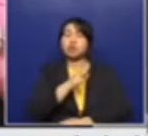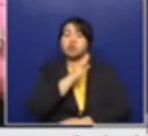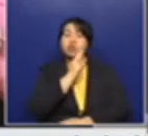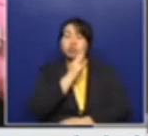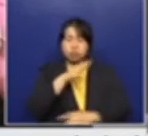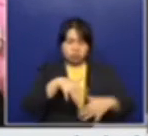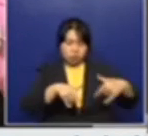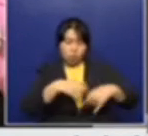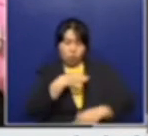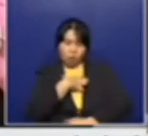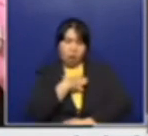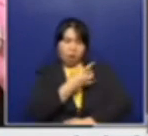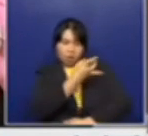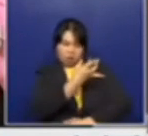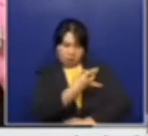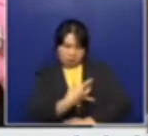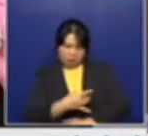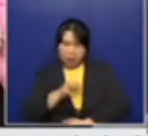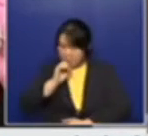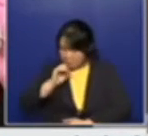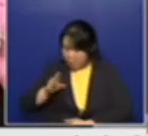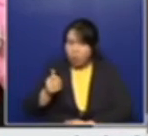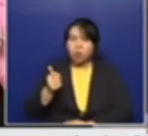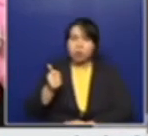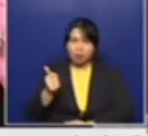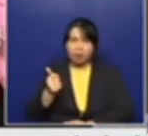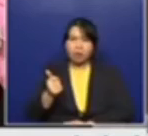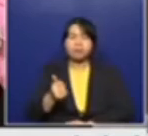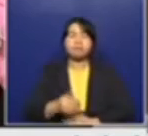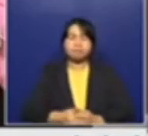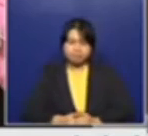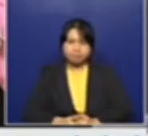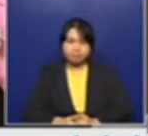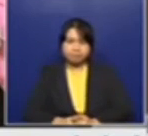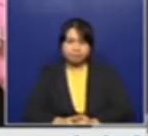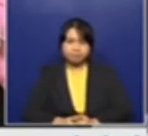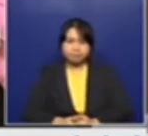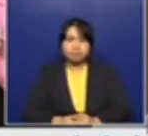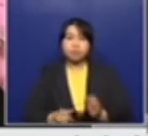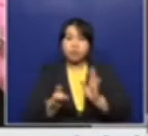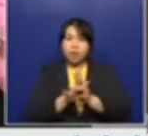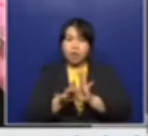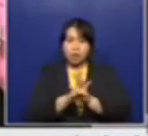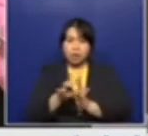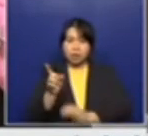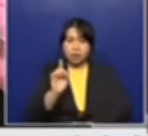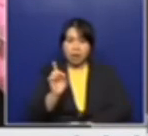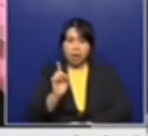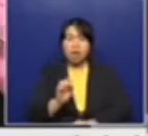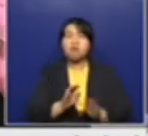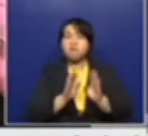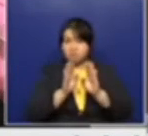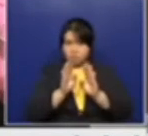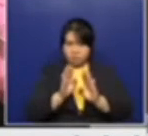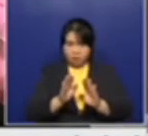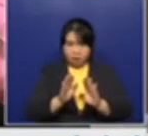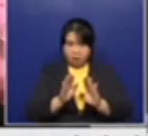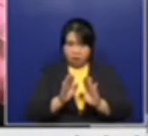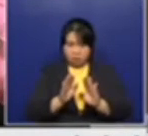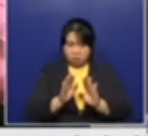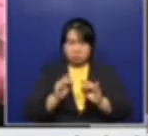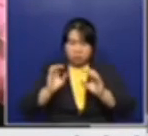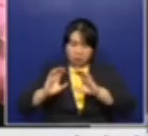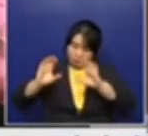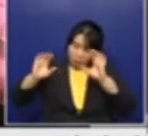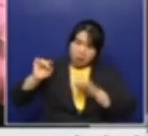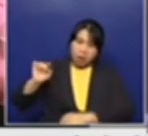ถึงความต้องการของเขาได้ตลอดเวลาและประการสุดท้ายก็ฝากไว้ไปถึงรัฐบาลว่